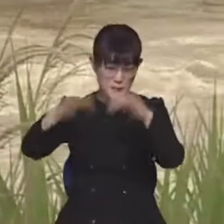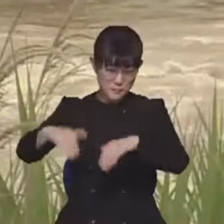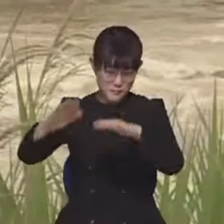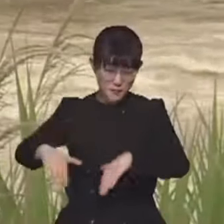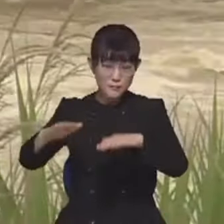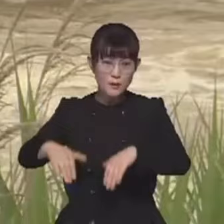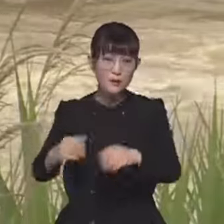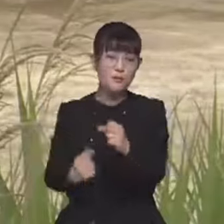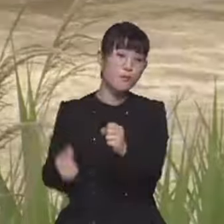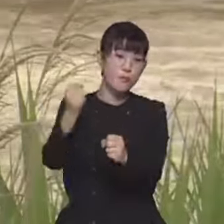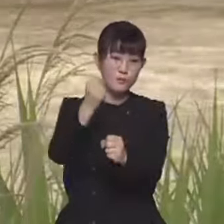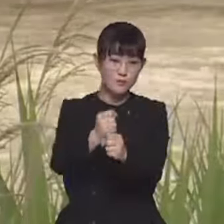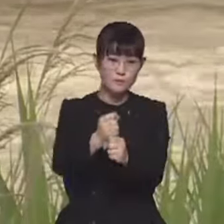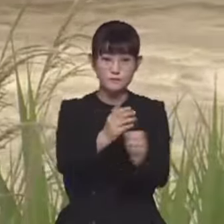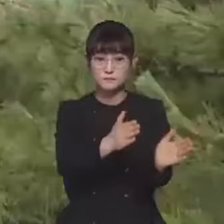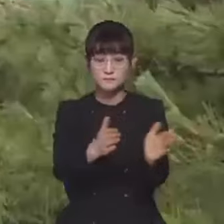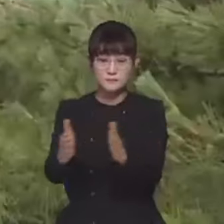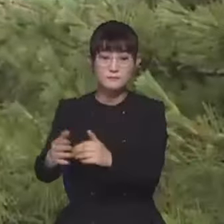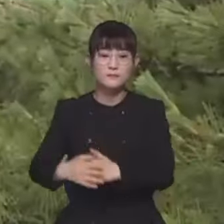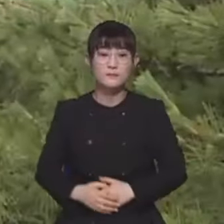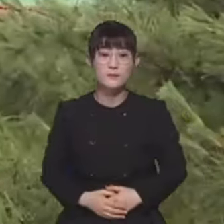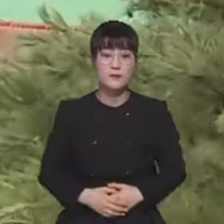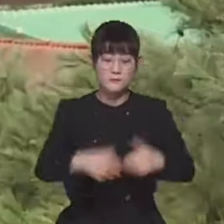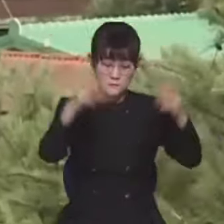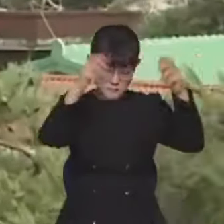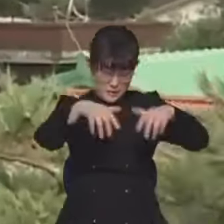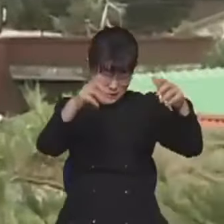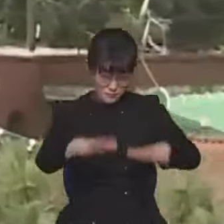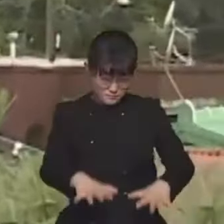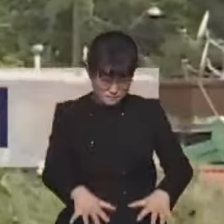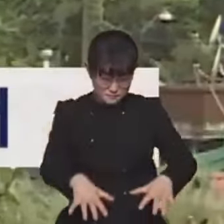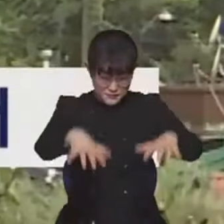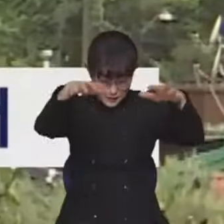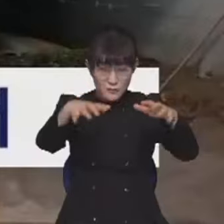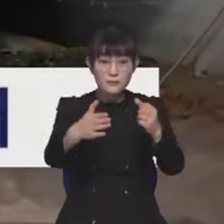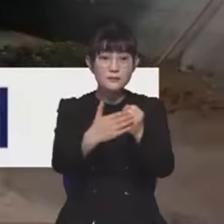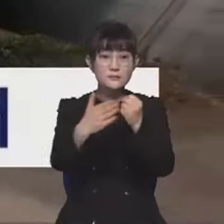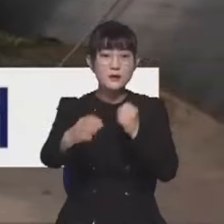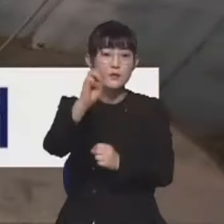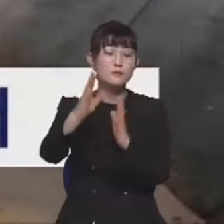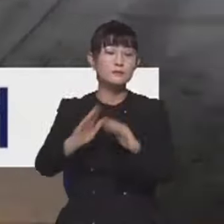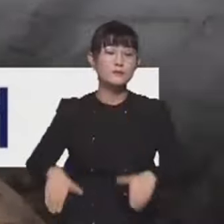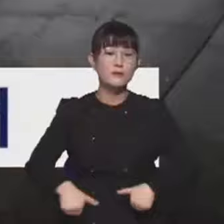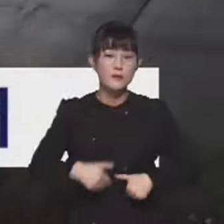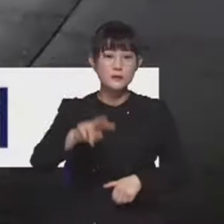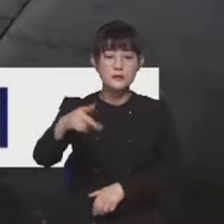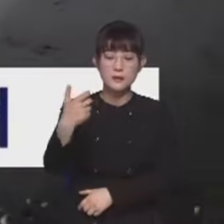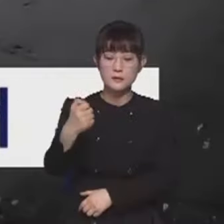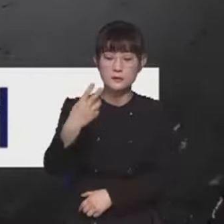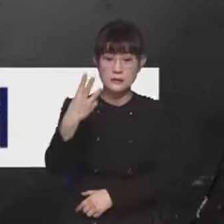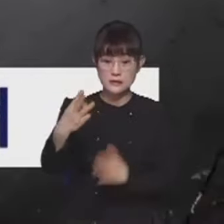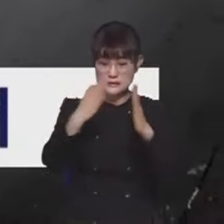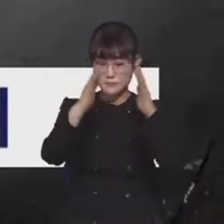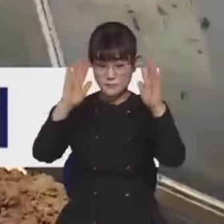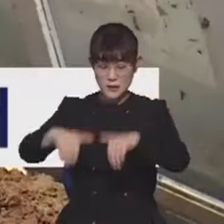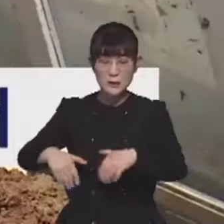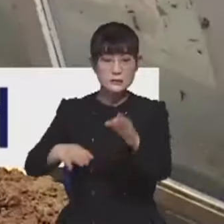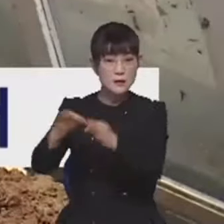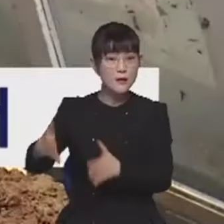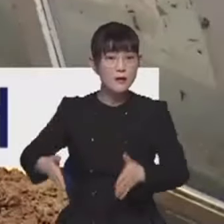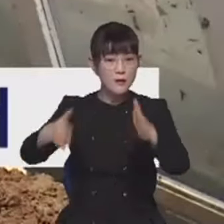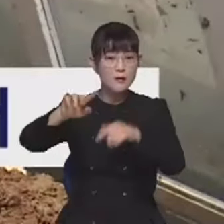복구가 이루어졌습니다 지난해 장마기간 기록적인 보구에 광주 전남에서 주택 2채와 상가